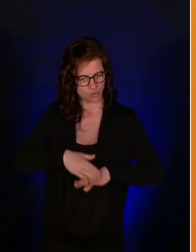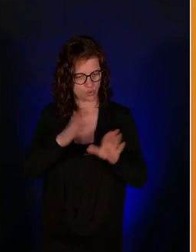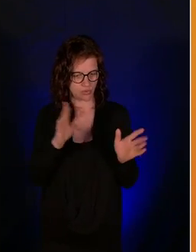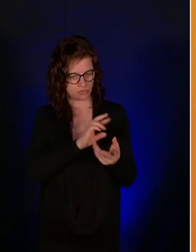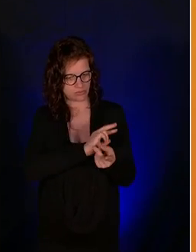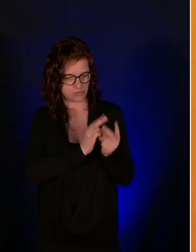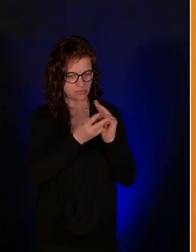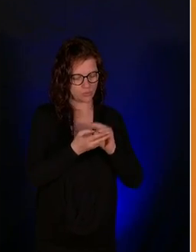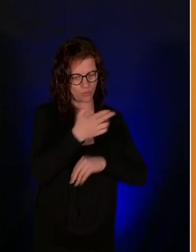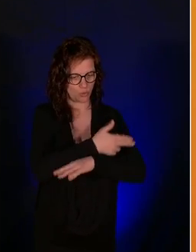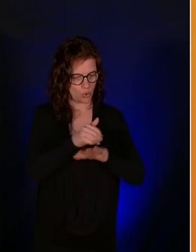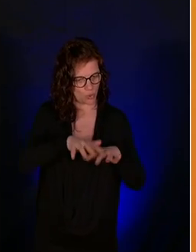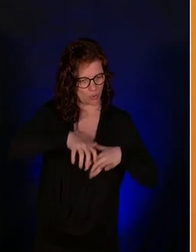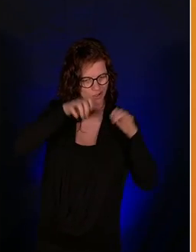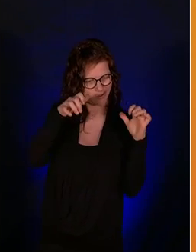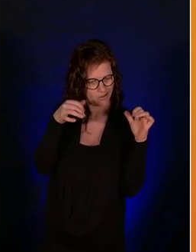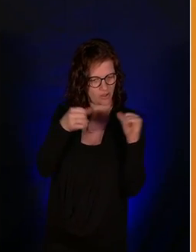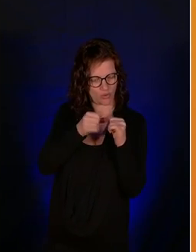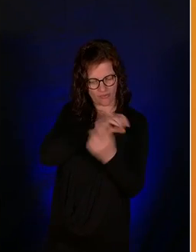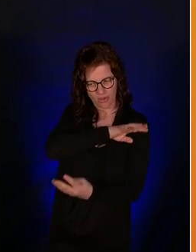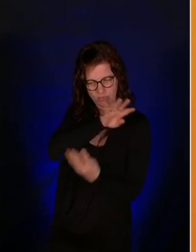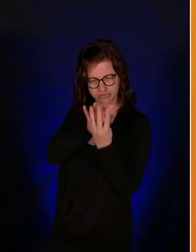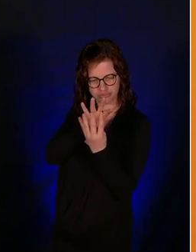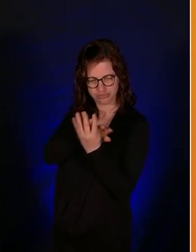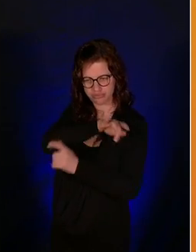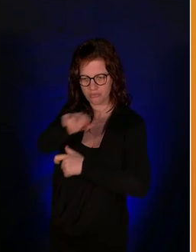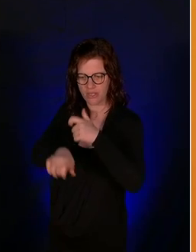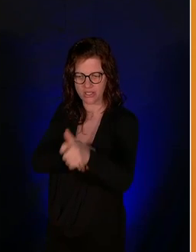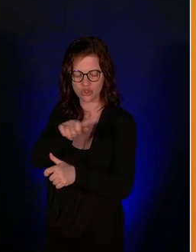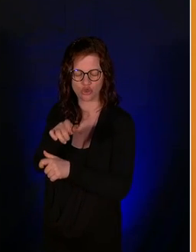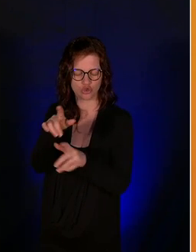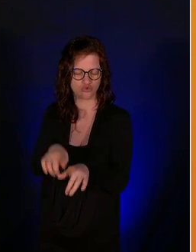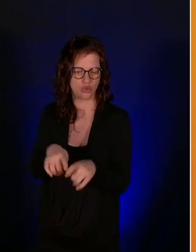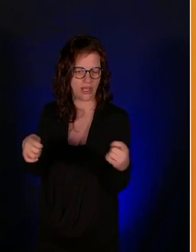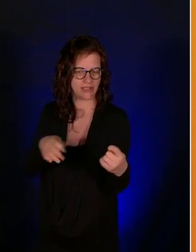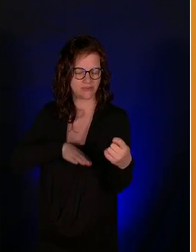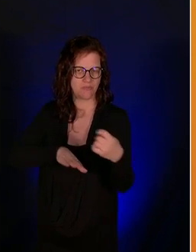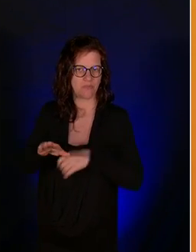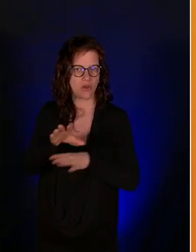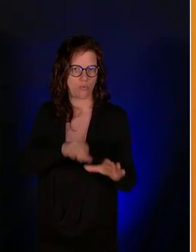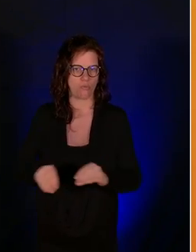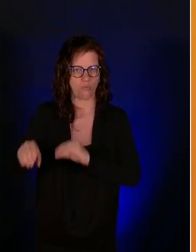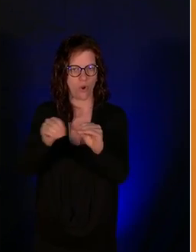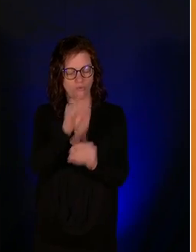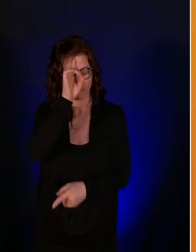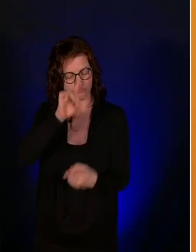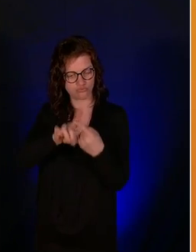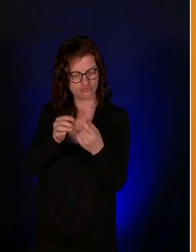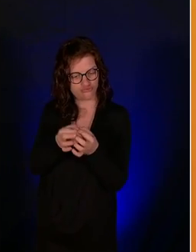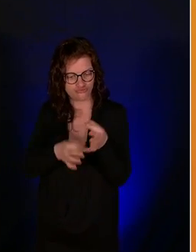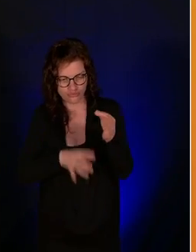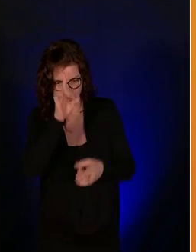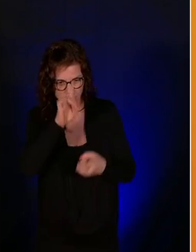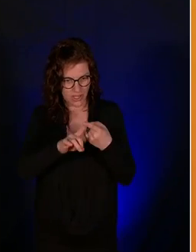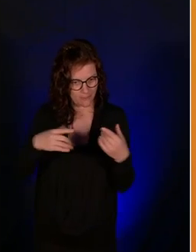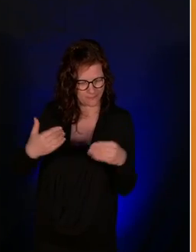du Congrès a rencontré les journalistes du Peuple pour avoir un point par rapport à